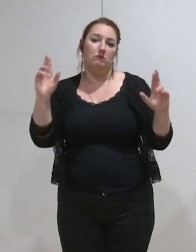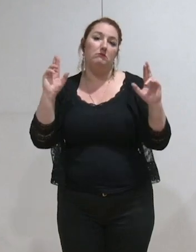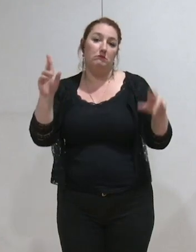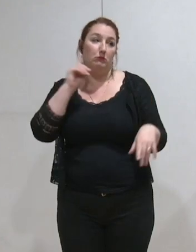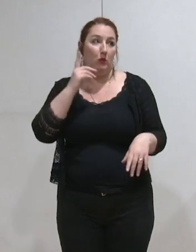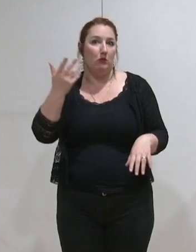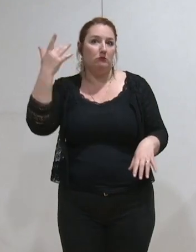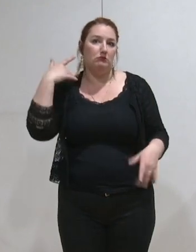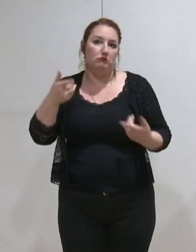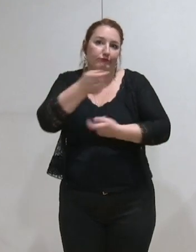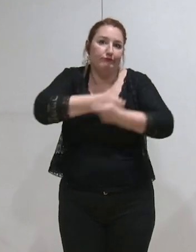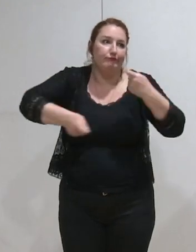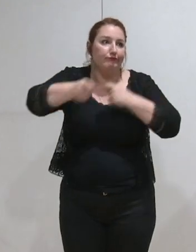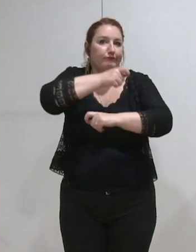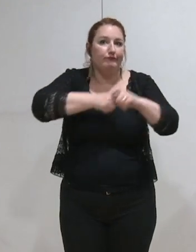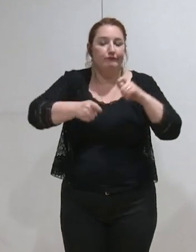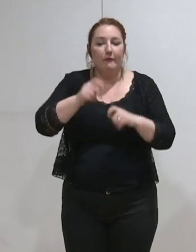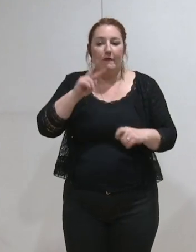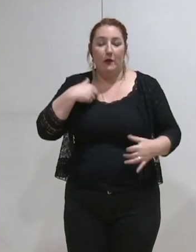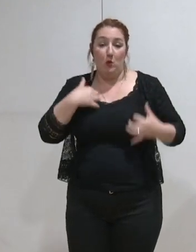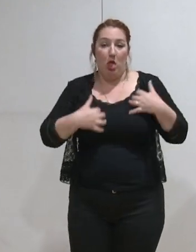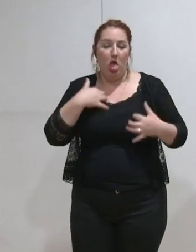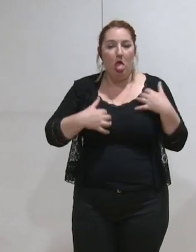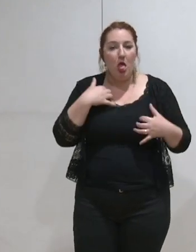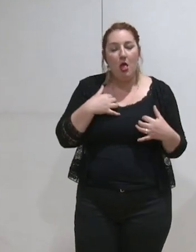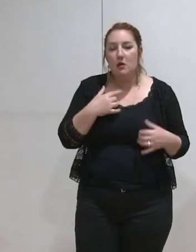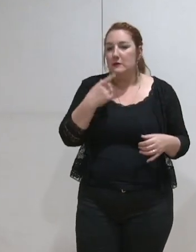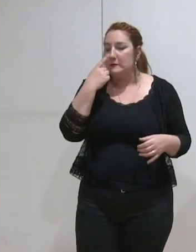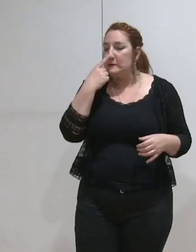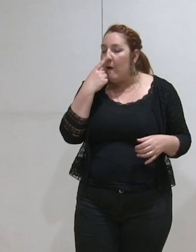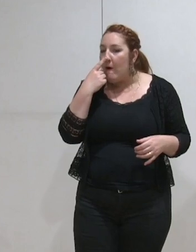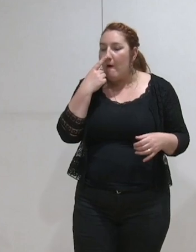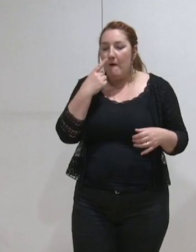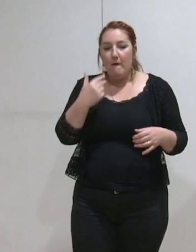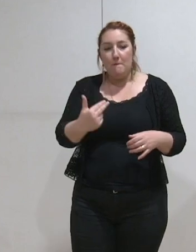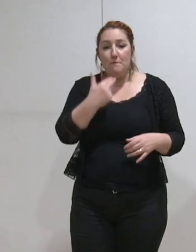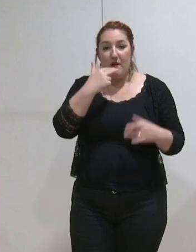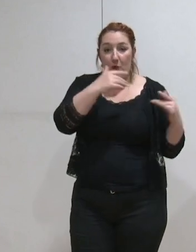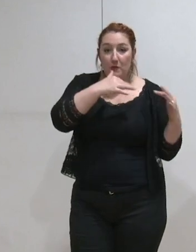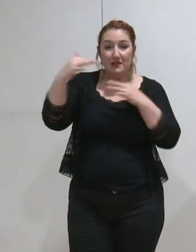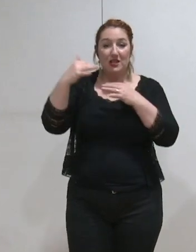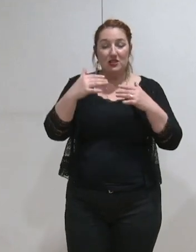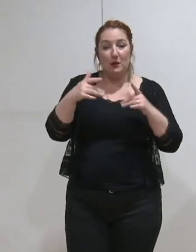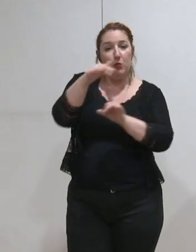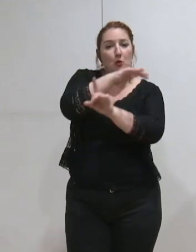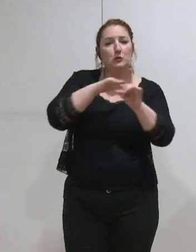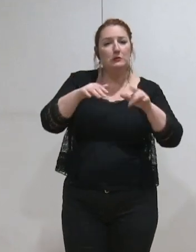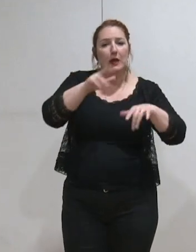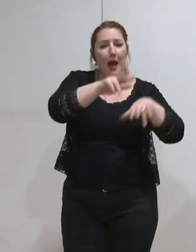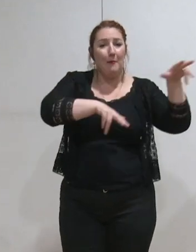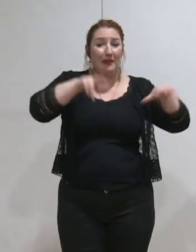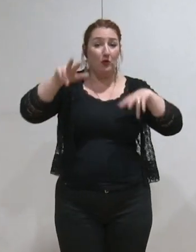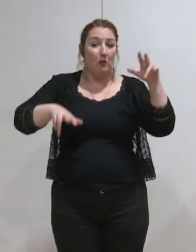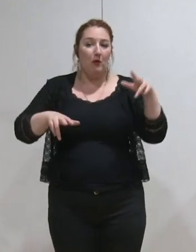volontés de d'augmenter de manière trop importante euh la performance énergétique du parc social dont je rappelle qu'elle est déjà